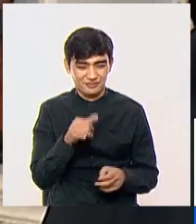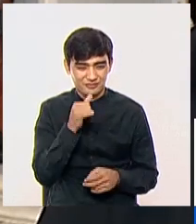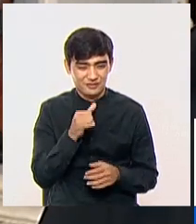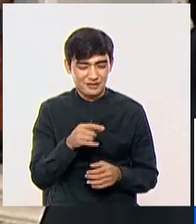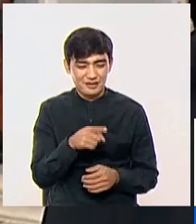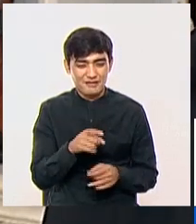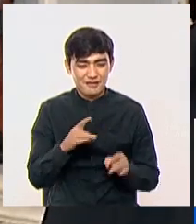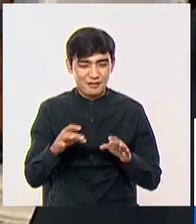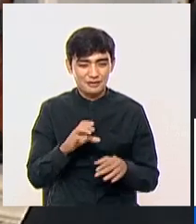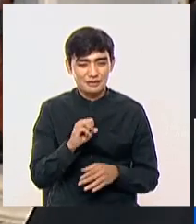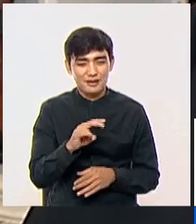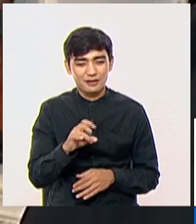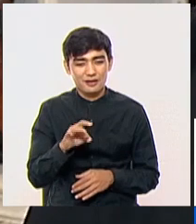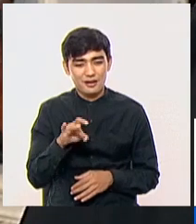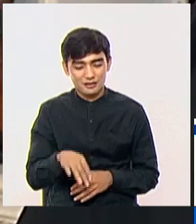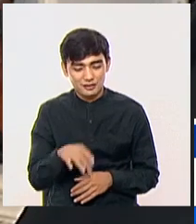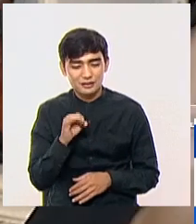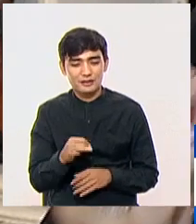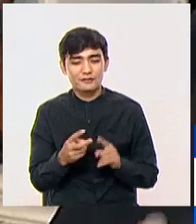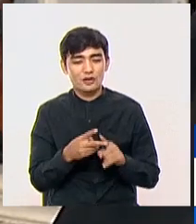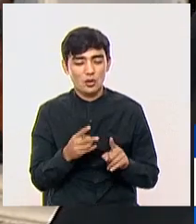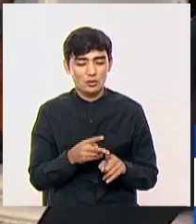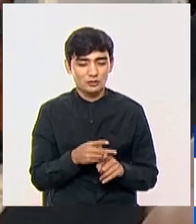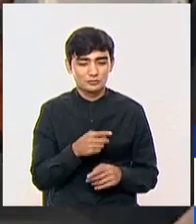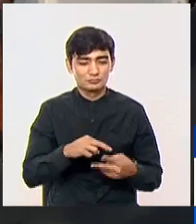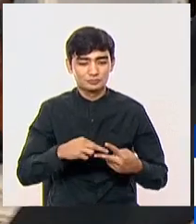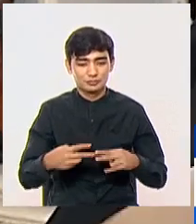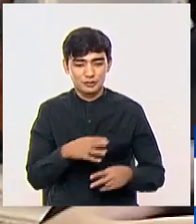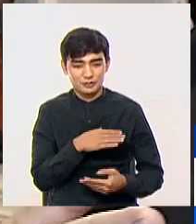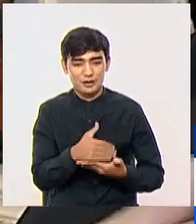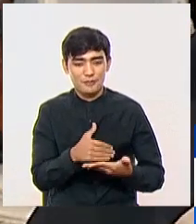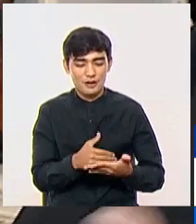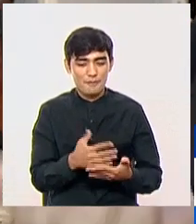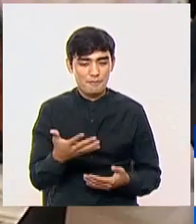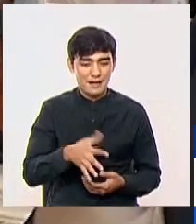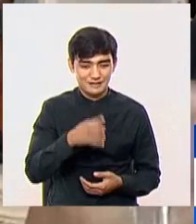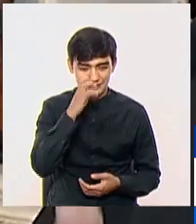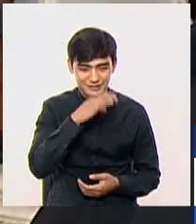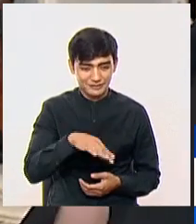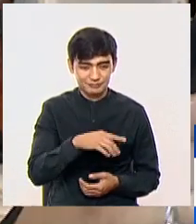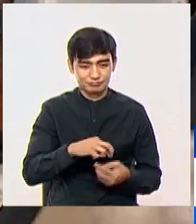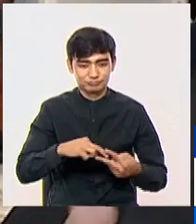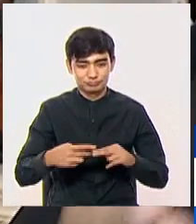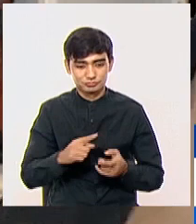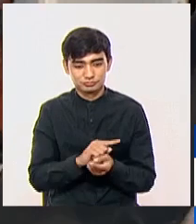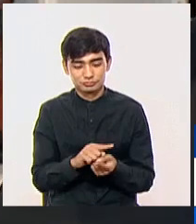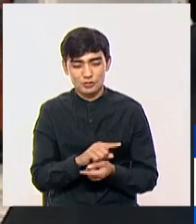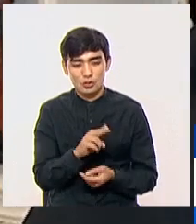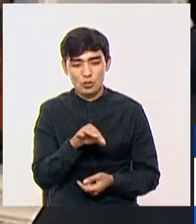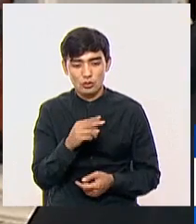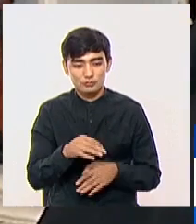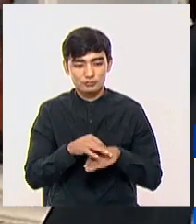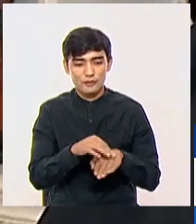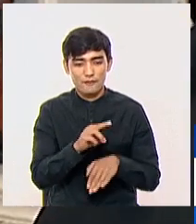технический регламент, а стандарт. И второе, поменяли в рамках 5 стран. То есть поменяли код ввоза,